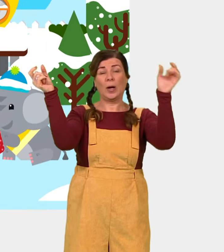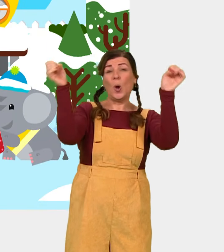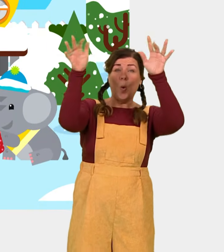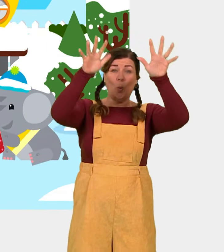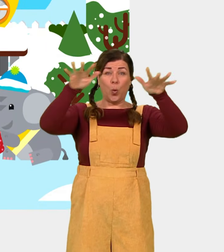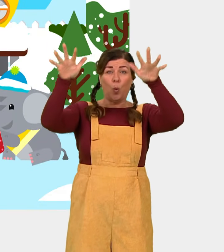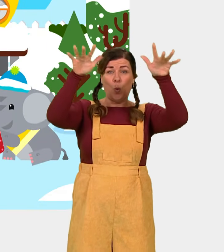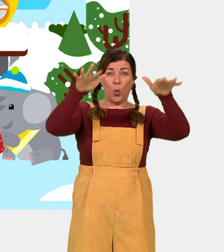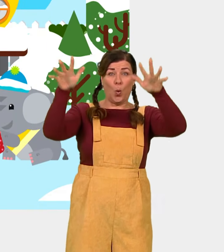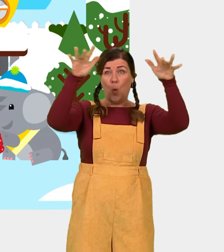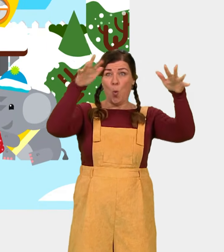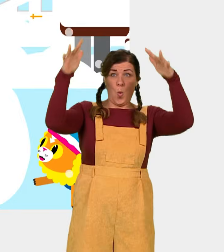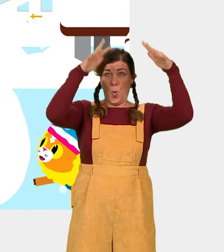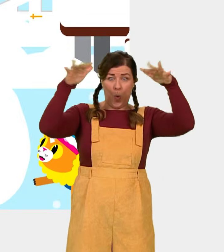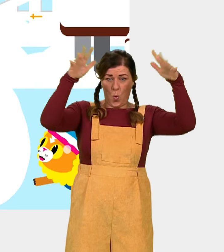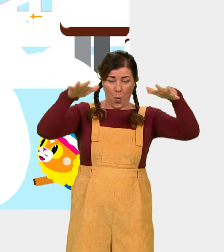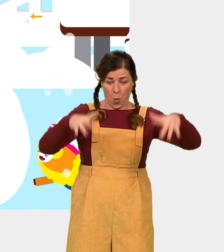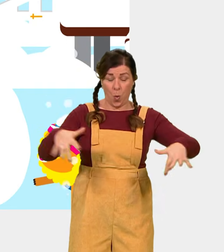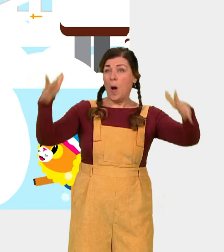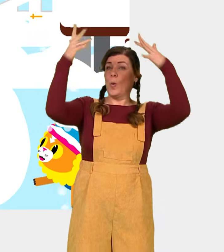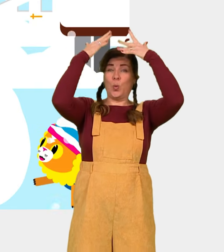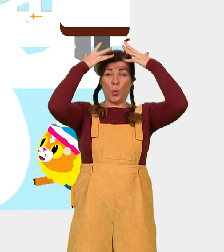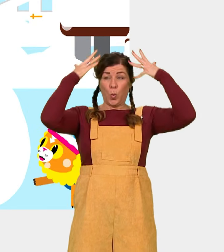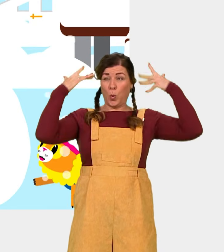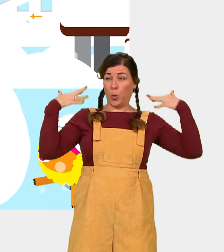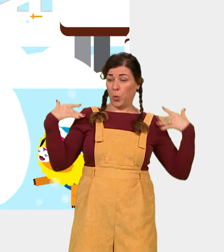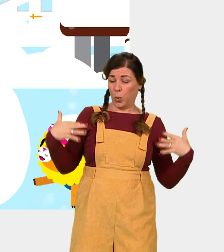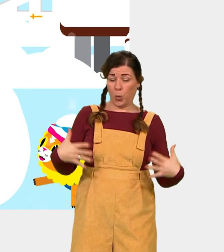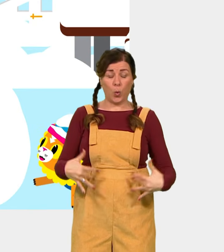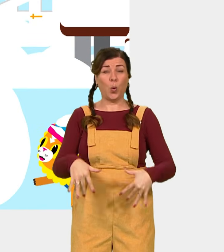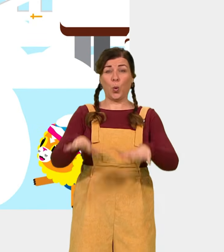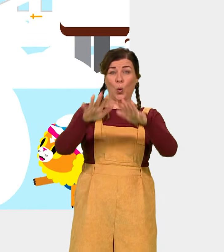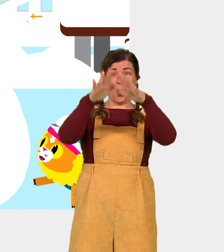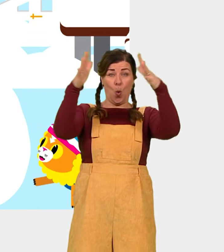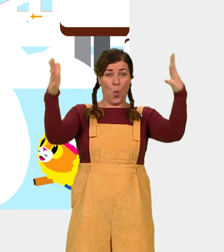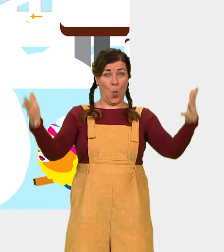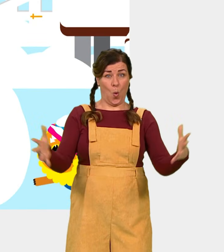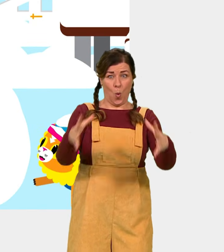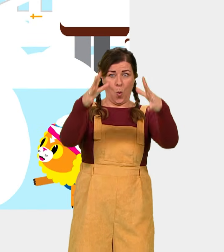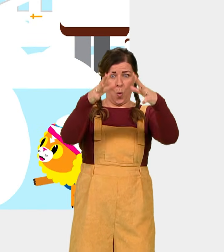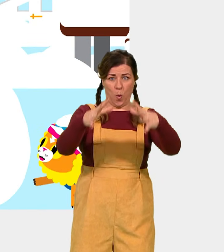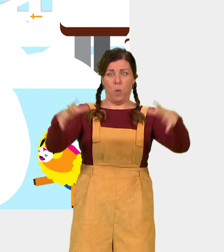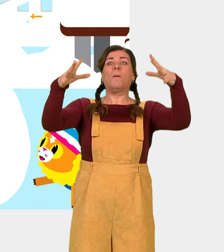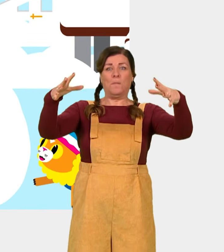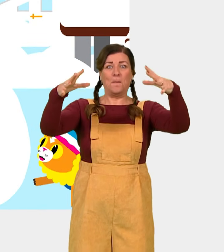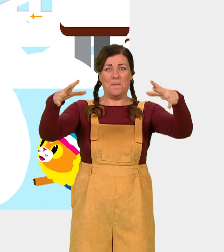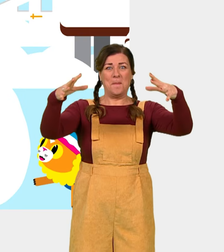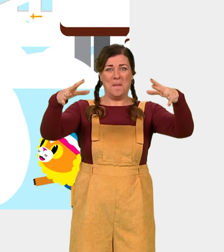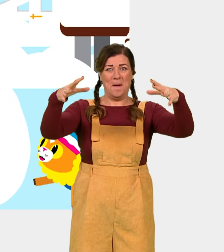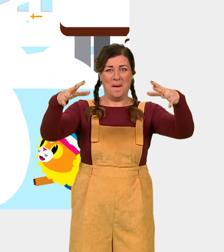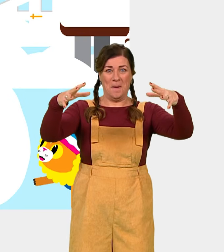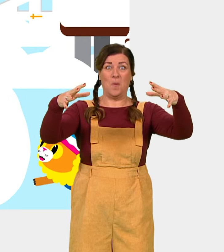canhenger coed hyd yn oed wedi ysgwyd, cwympodd llwyth o eira ar bennau pawb, a tyfodd pelen